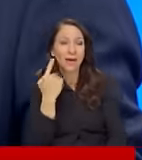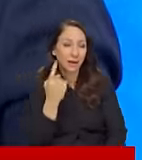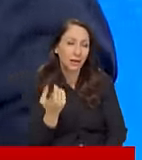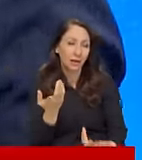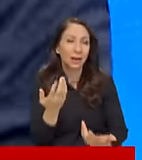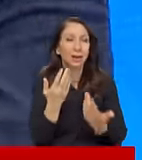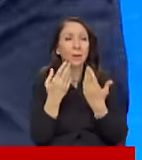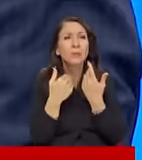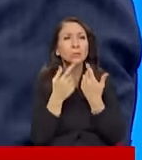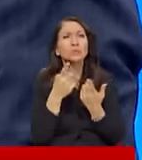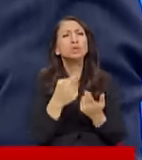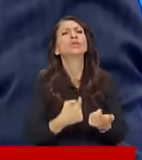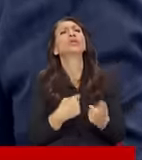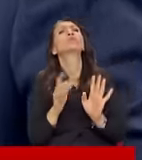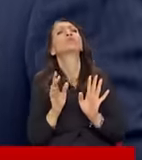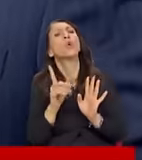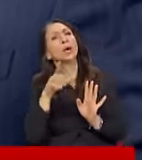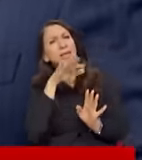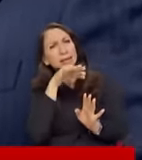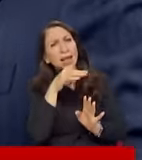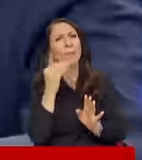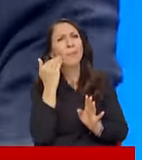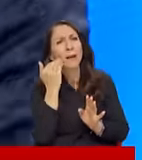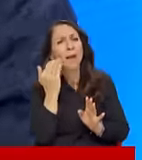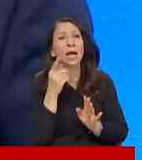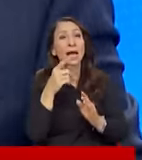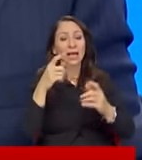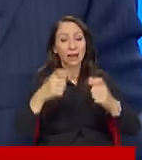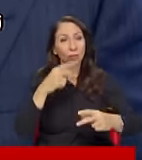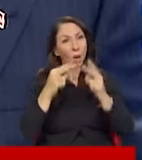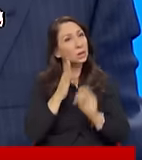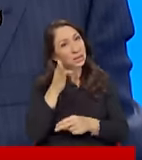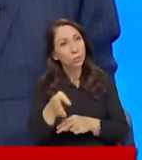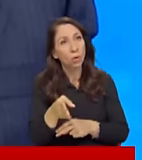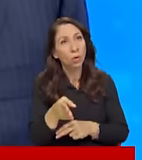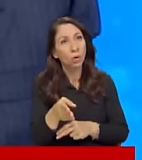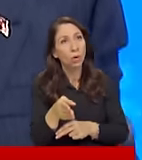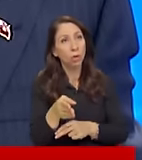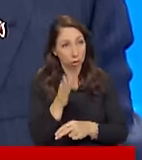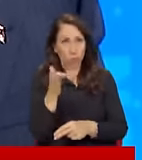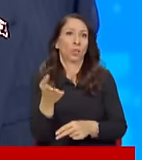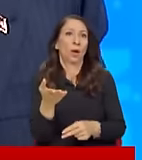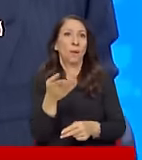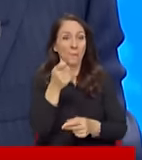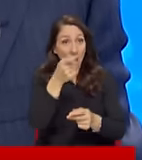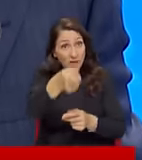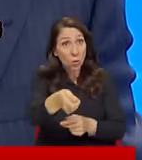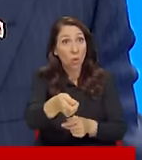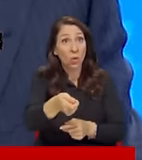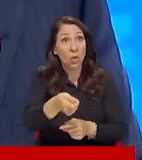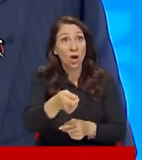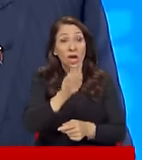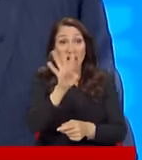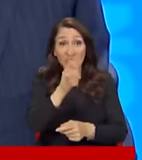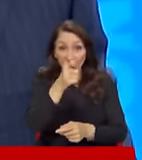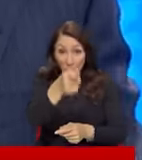de diyorum ki sen bunu hissetmiyorsun. O dedeler, o babaanneler kent lokantasına gidiyorlar. Gidiyorlar parasıyla.